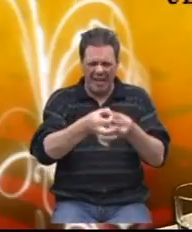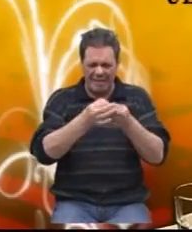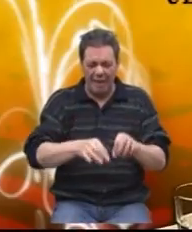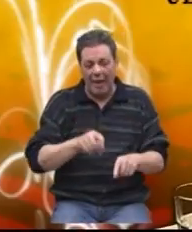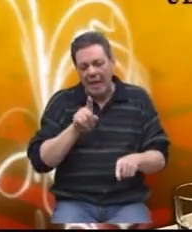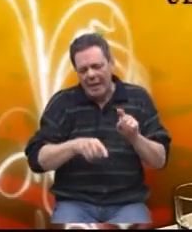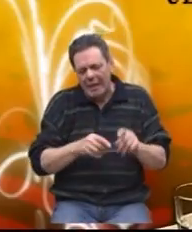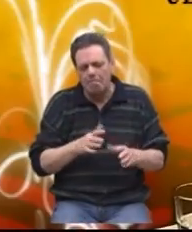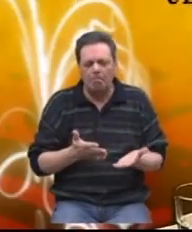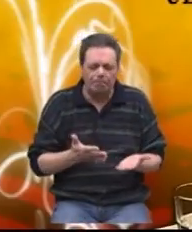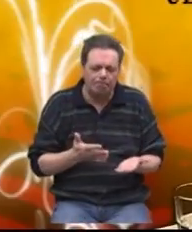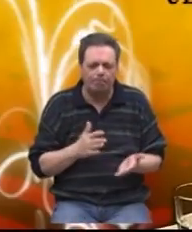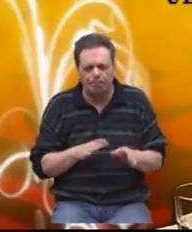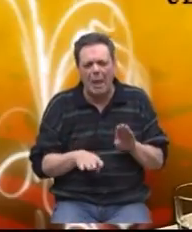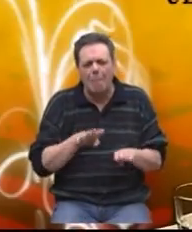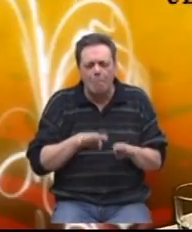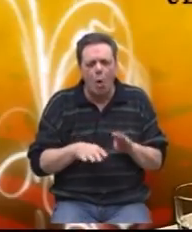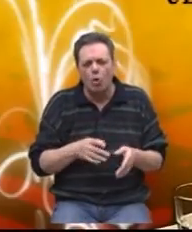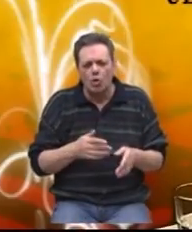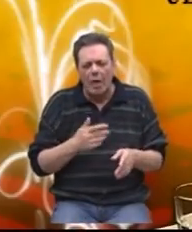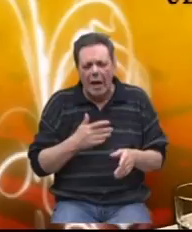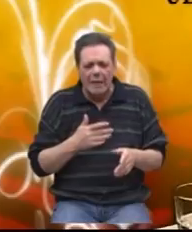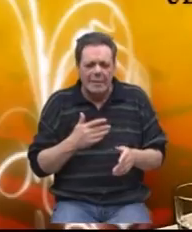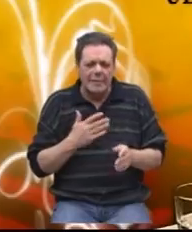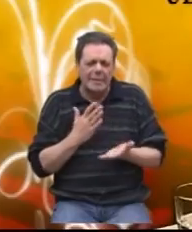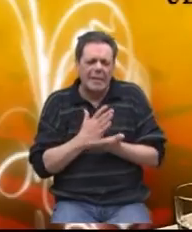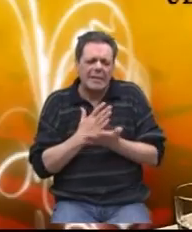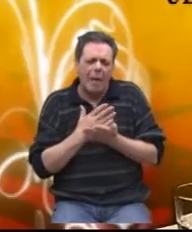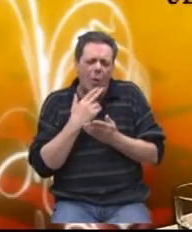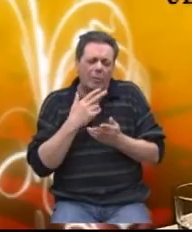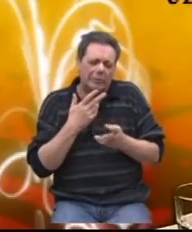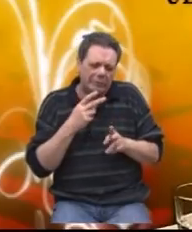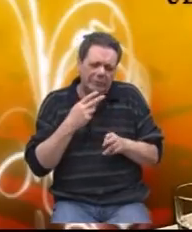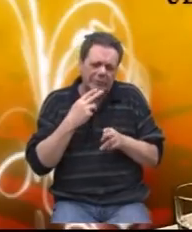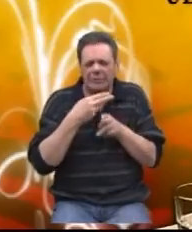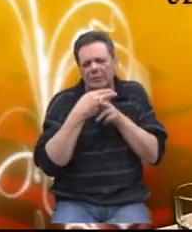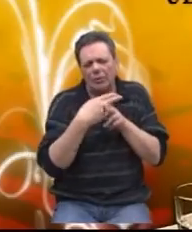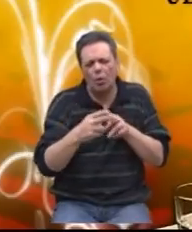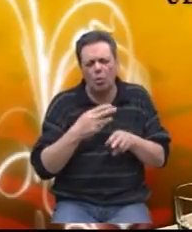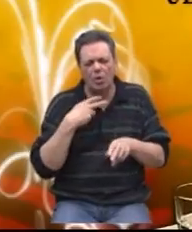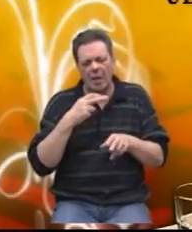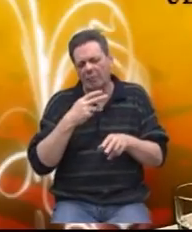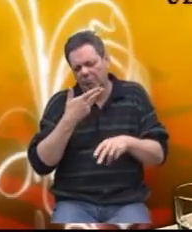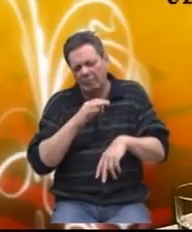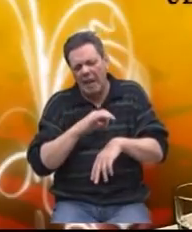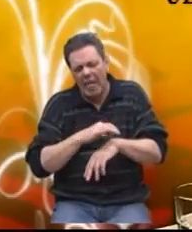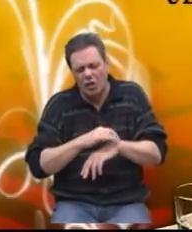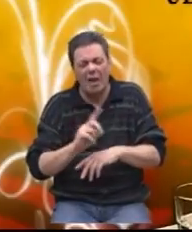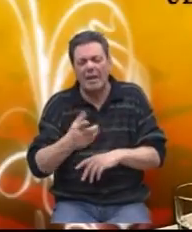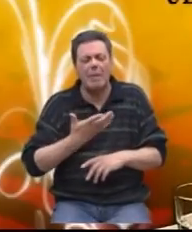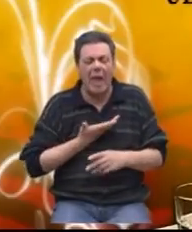ili da možda nekada i se pritužuje na liječnika da nije dobio neke